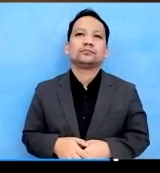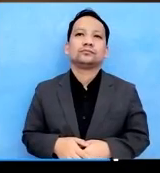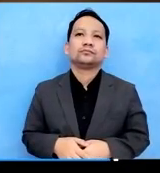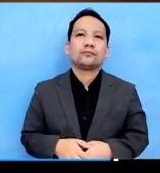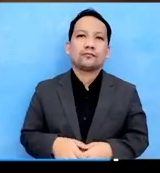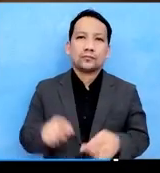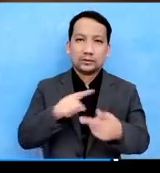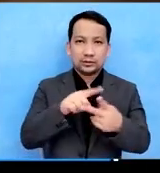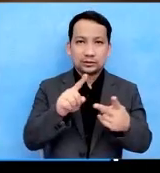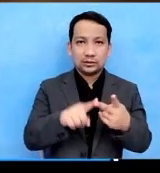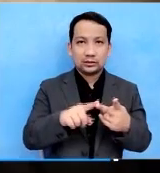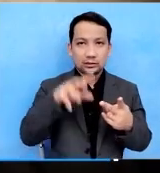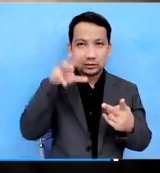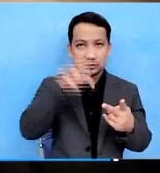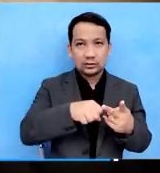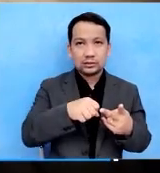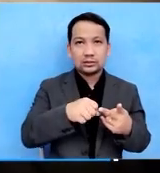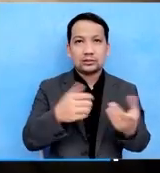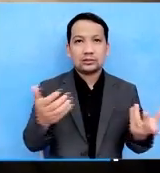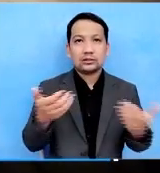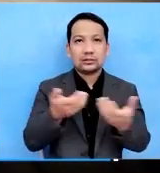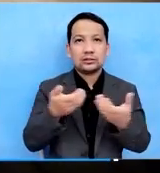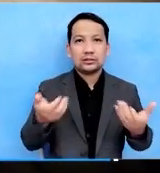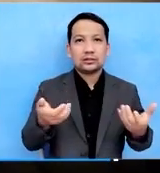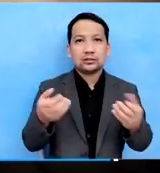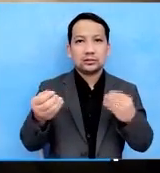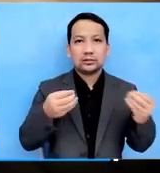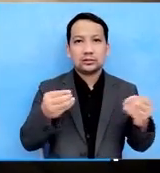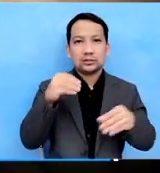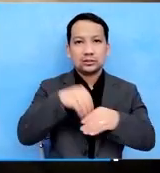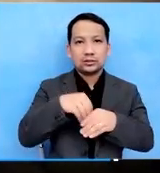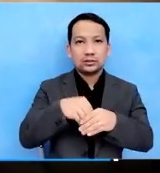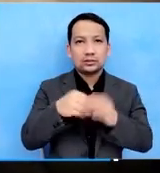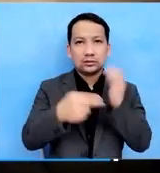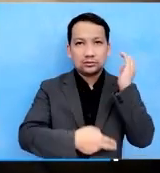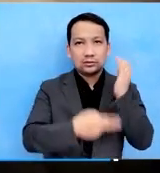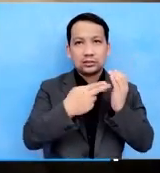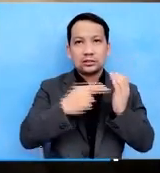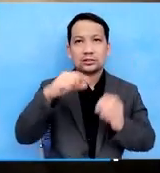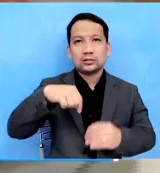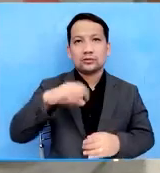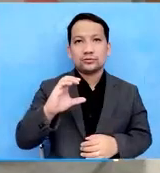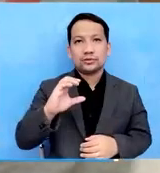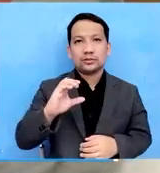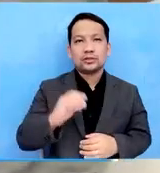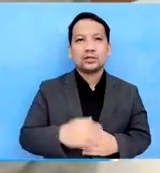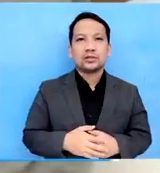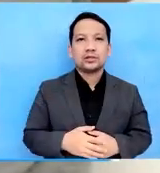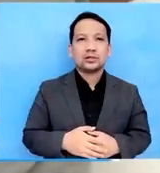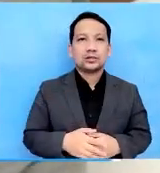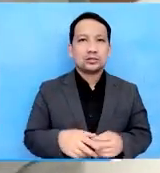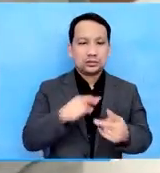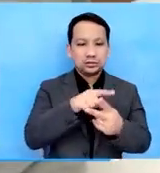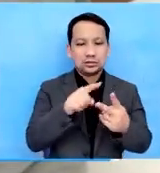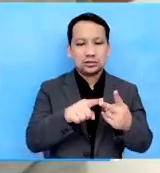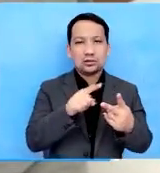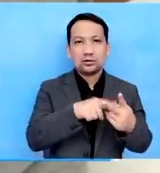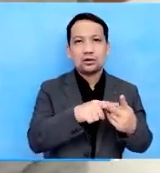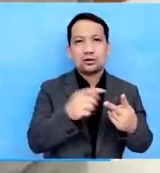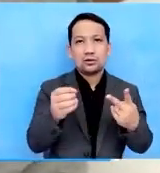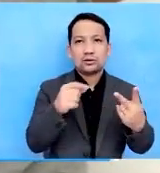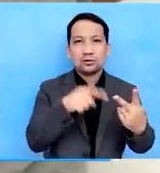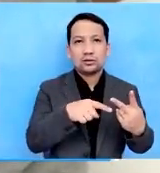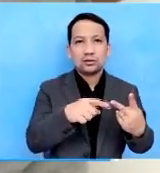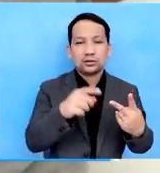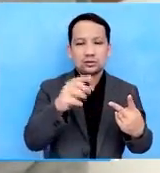Dalawang drug suspect naman ang inaresto sa hiwalay na operasyon sa loob ng isang hotel sa Quezon City pa rin. Kinilala ang mga target ng operasyon na